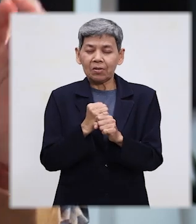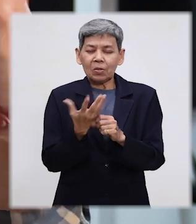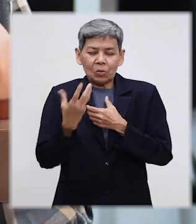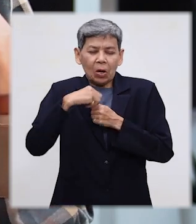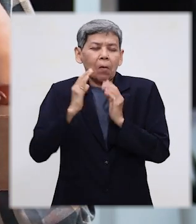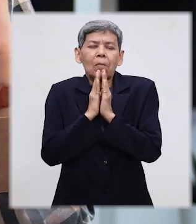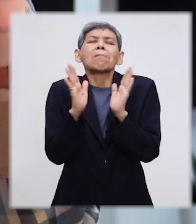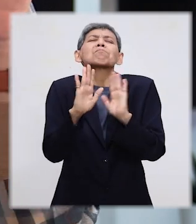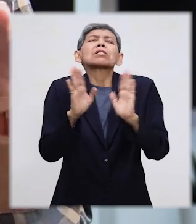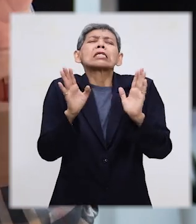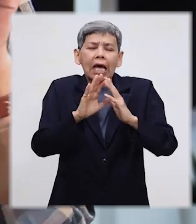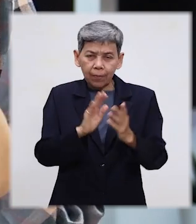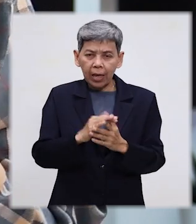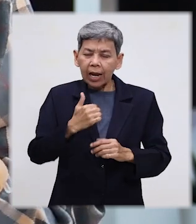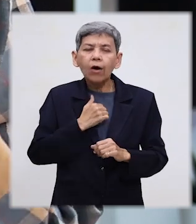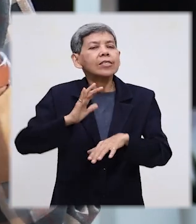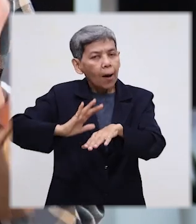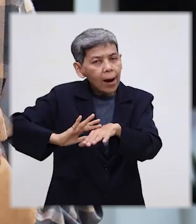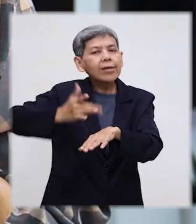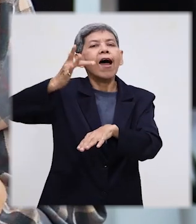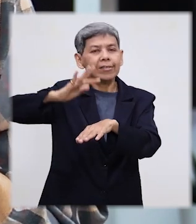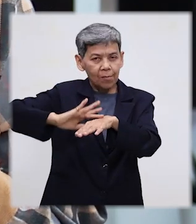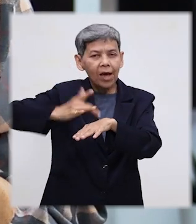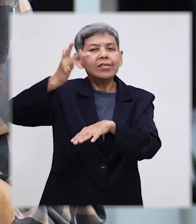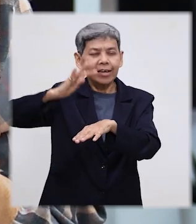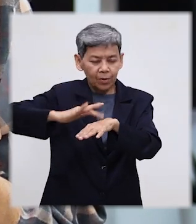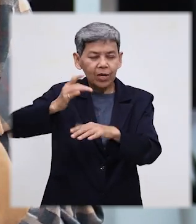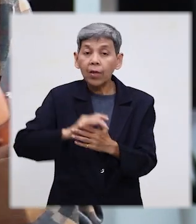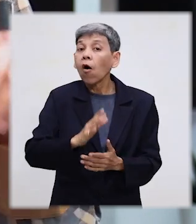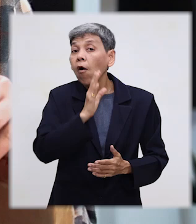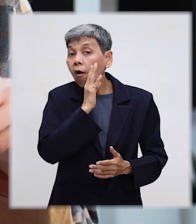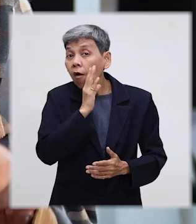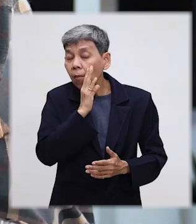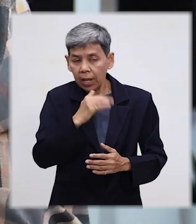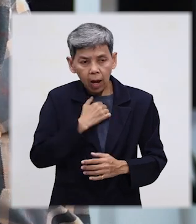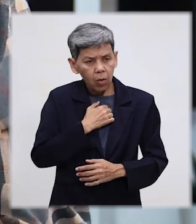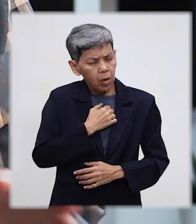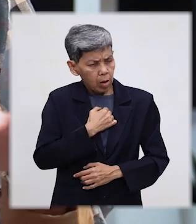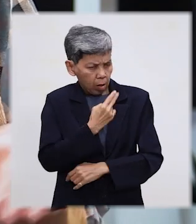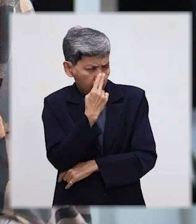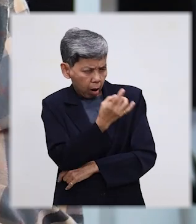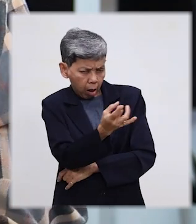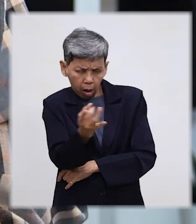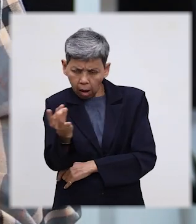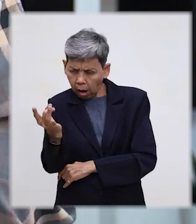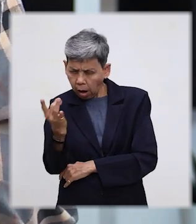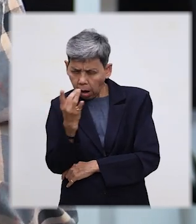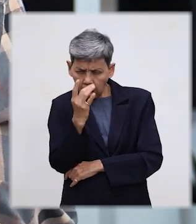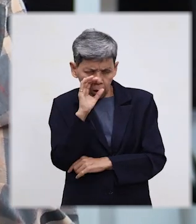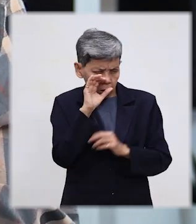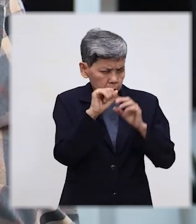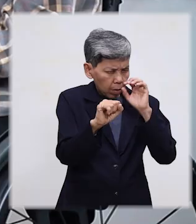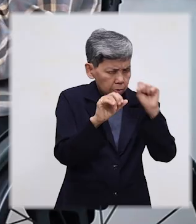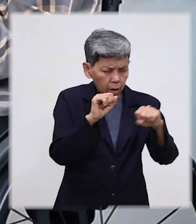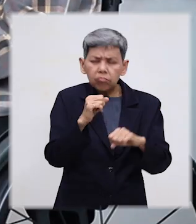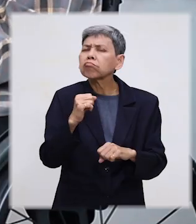าติที่ถ้าสมมุติเรารู้จักสังเกตจริงๆมันคือเรื่องง่ายๆเลยที่แบบว่าเราพบเจอในชีวิตประจำ